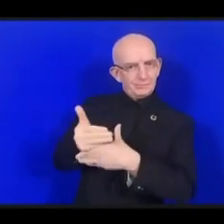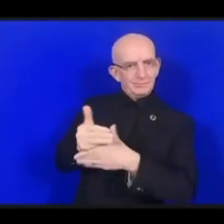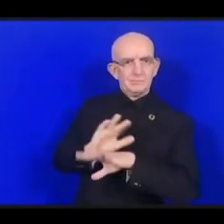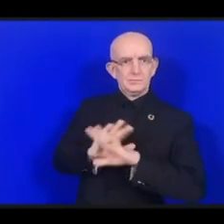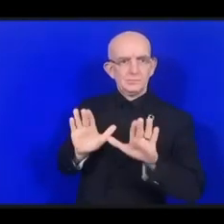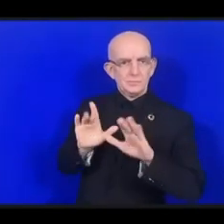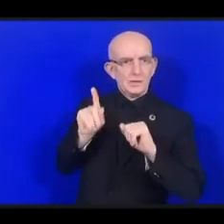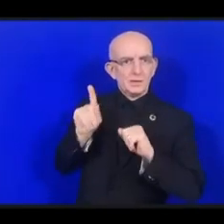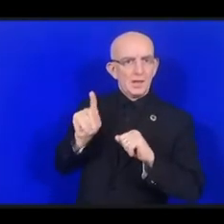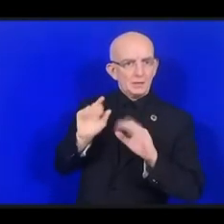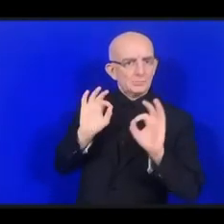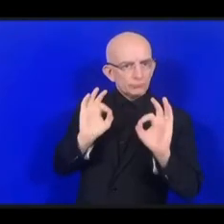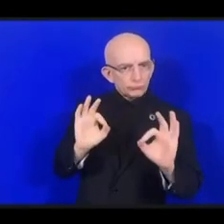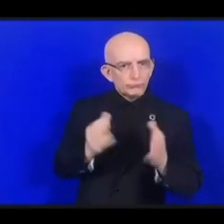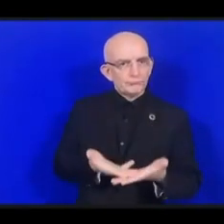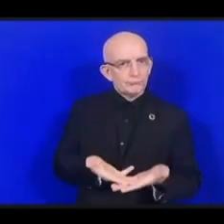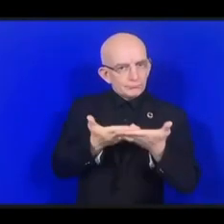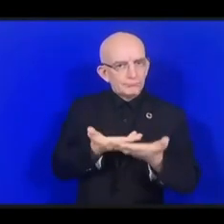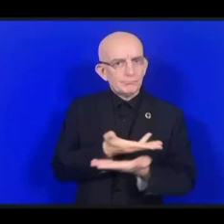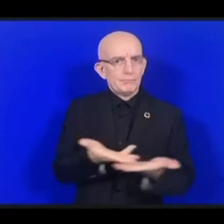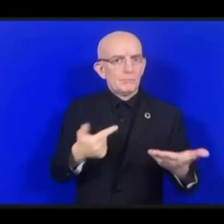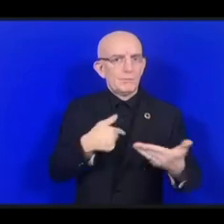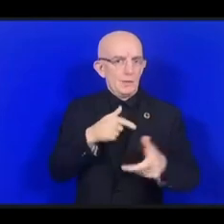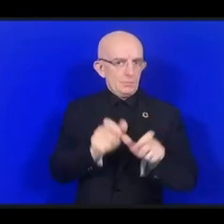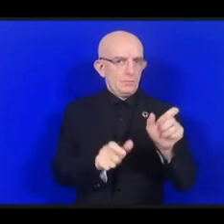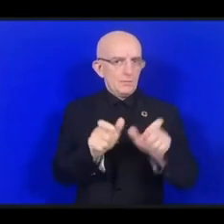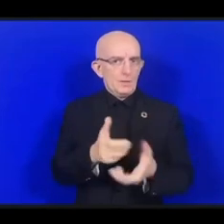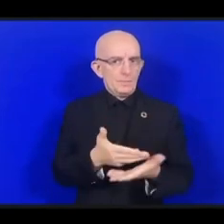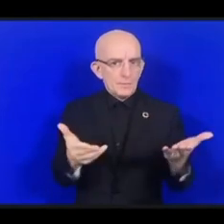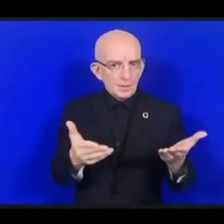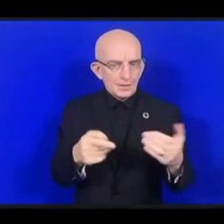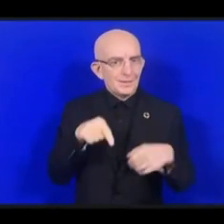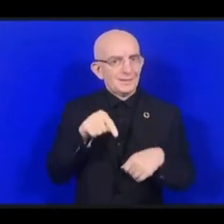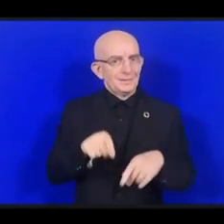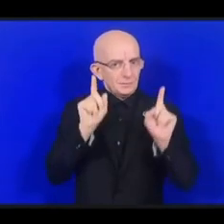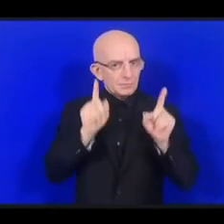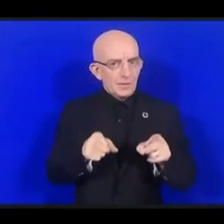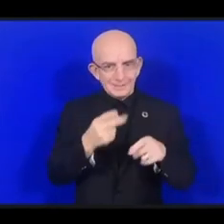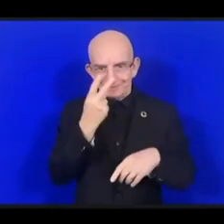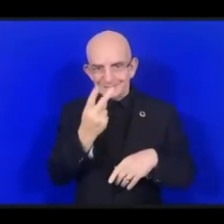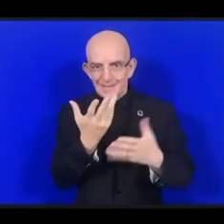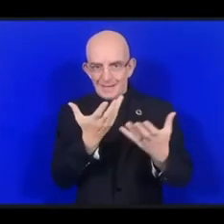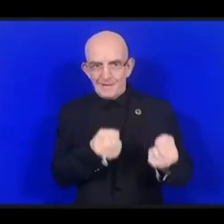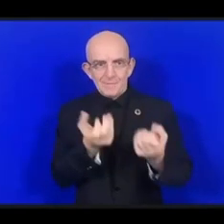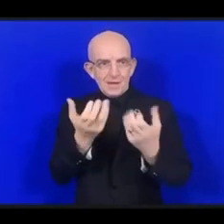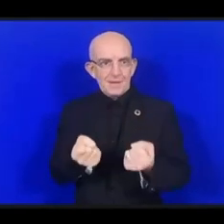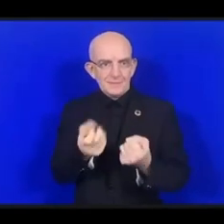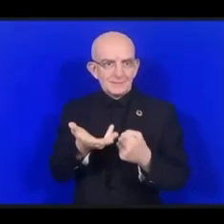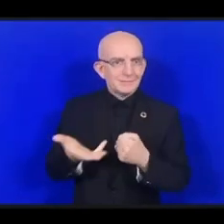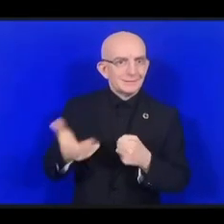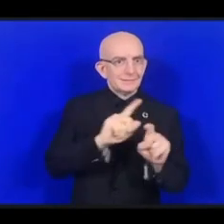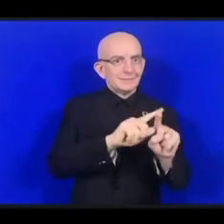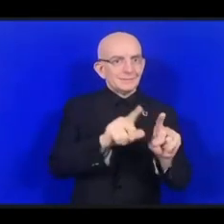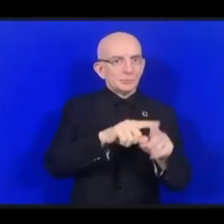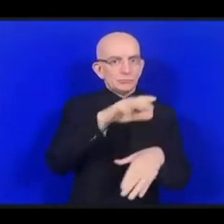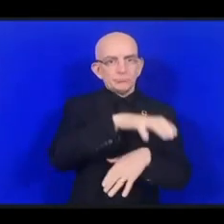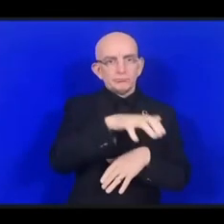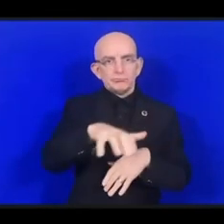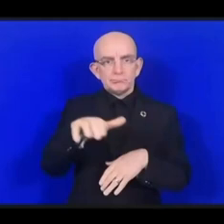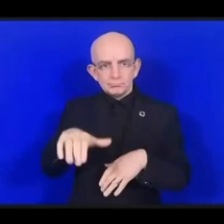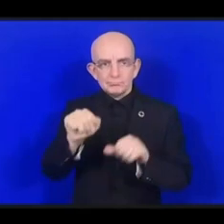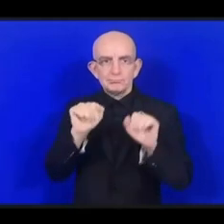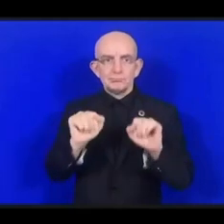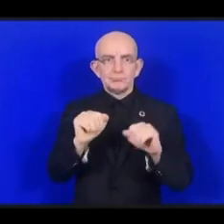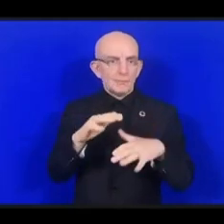中如何的从中受益。那我们就要确保要追责，要有包容性，而且